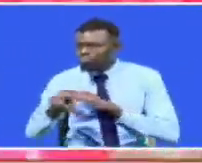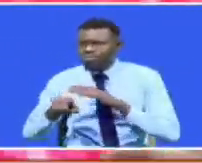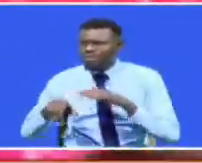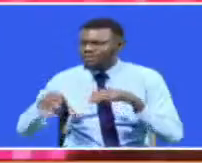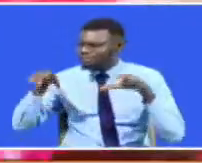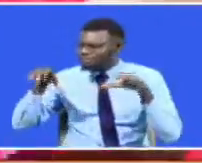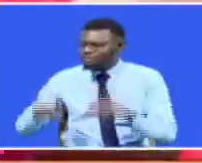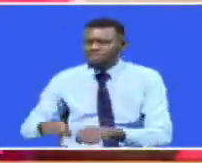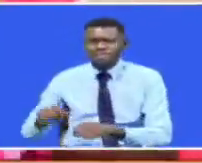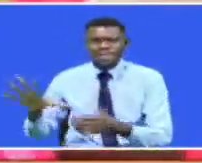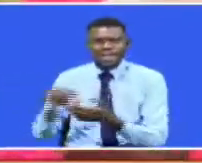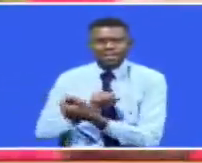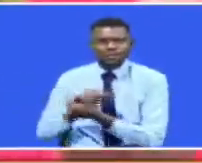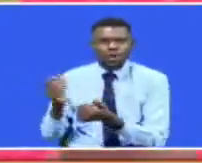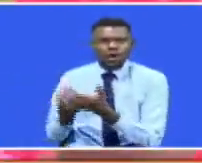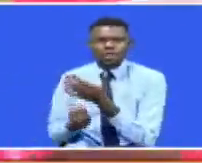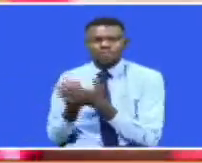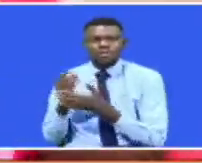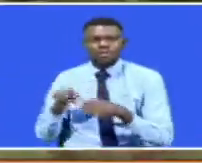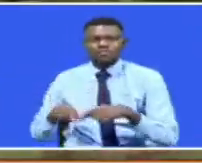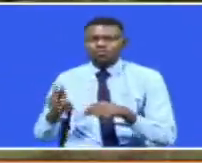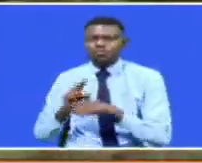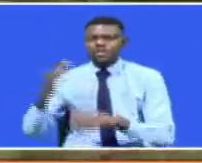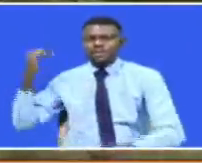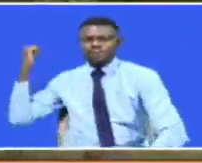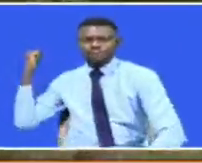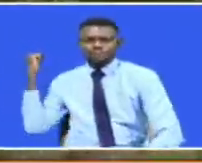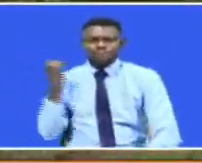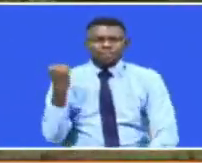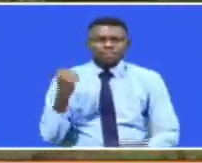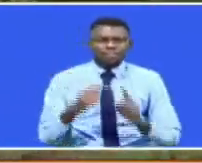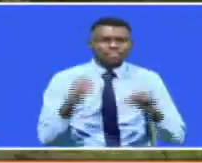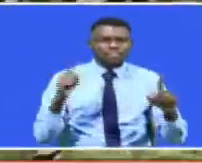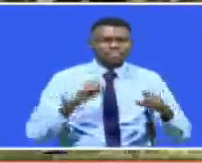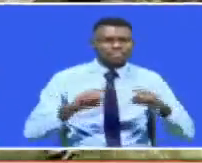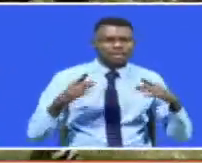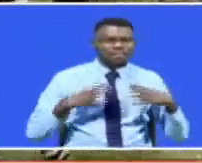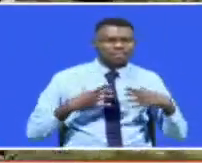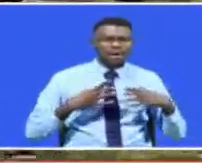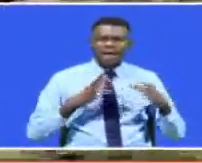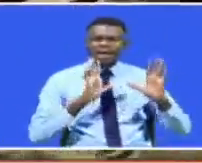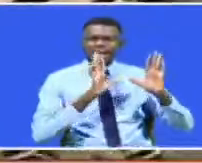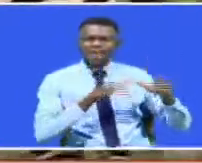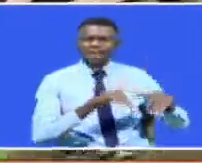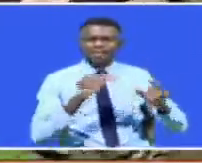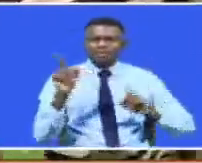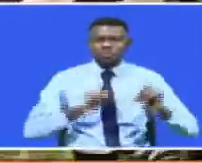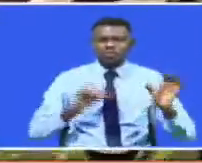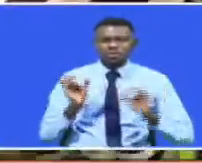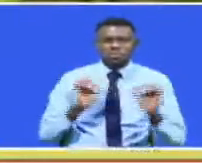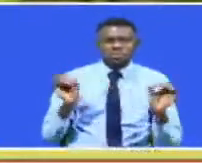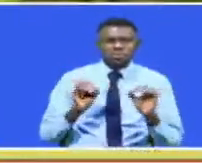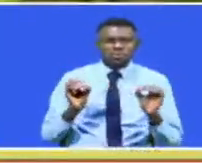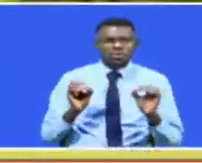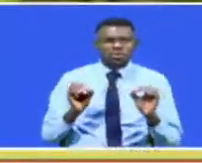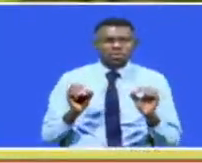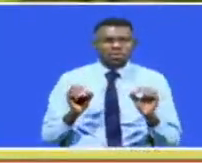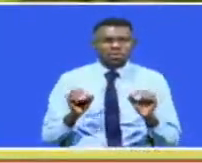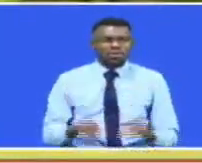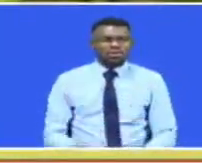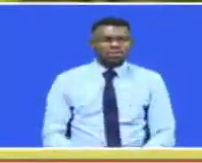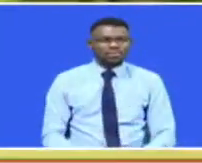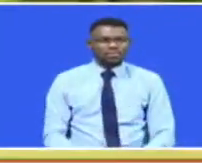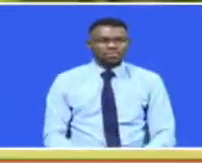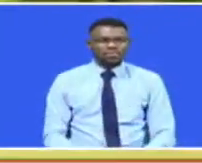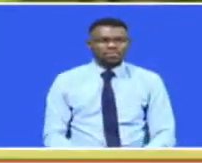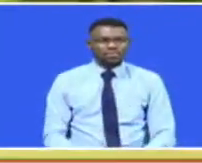kwa kutumia mikuki, hali ambayo iliyoathiri utalii sehemu hii ya Mara na kuja na kubadili mbinu hii. In ancient